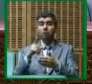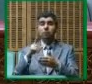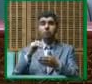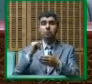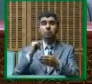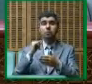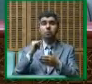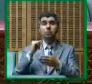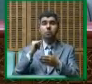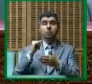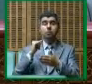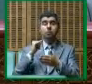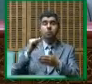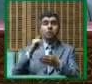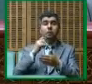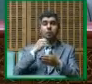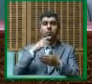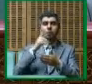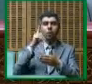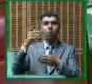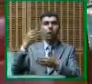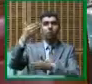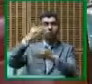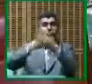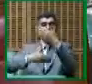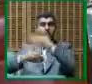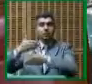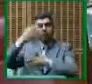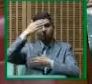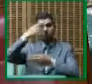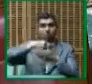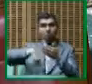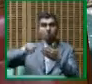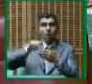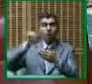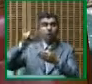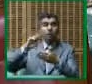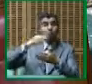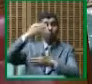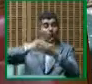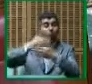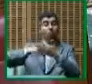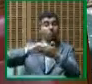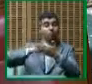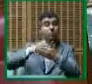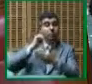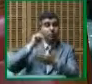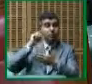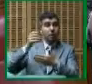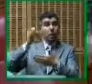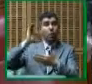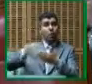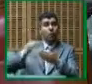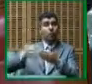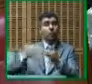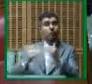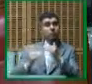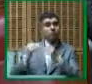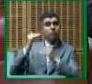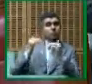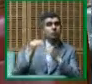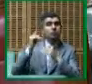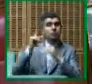هذه الاتفاقيات، يمكن لي أؤكد لكم بأن الصادرات المغربية نحو البلدان اللي عندنا معها